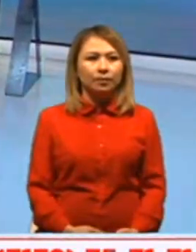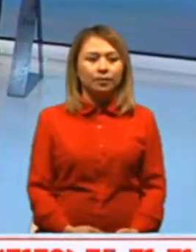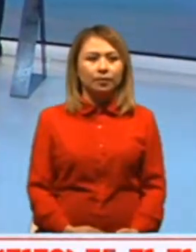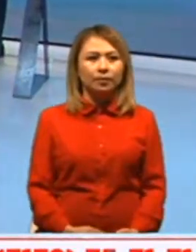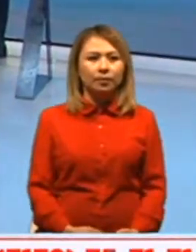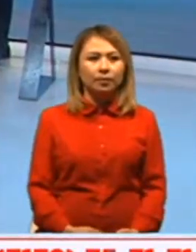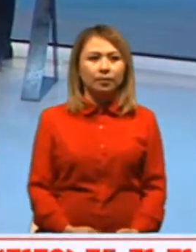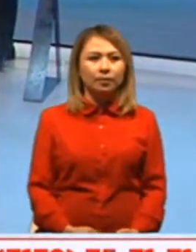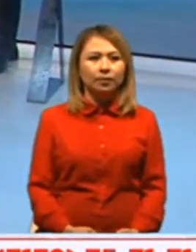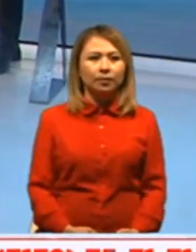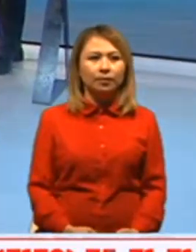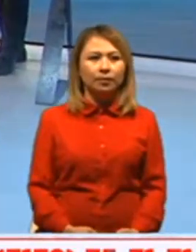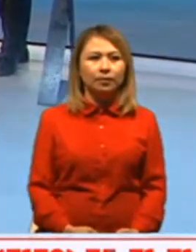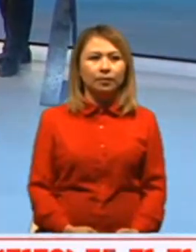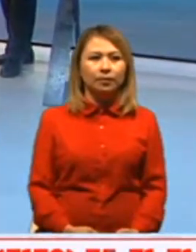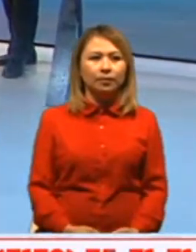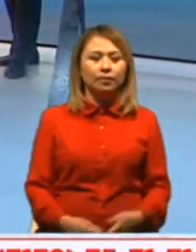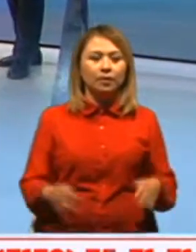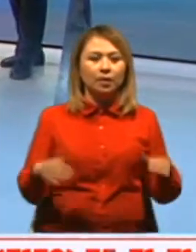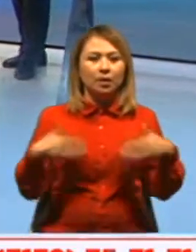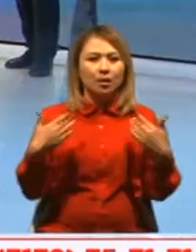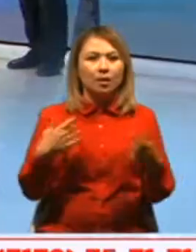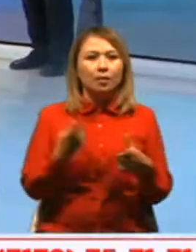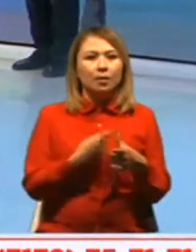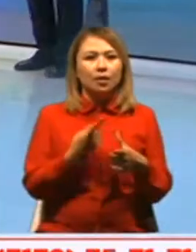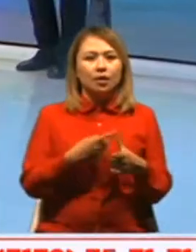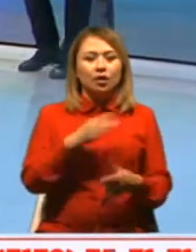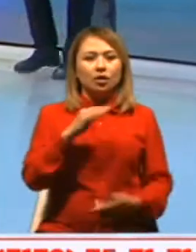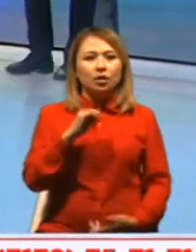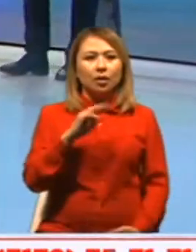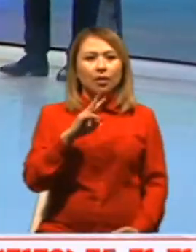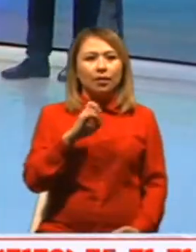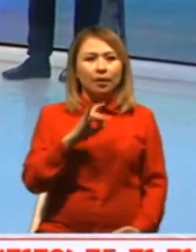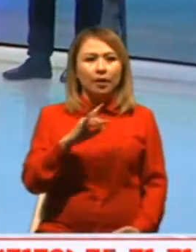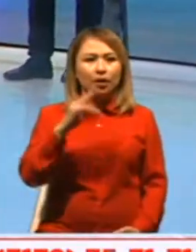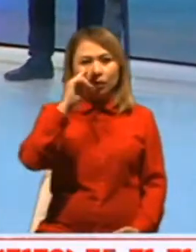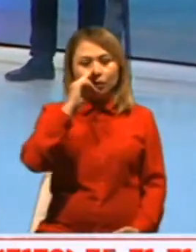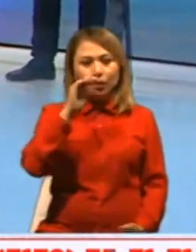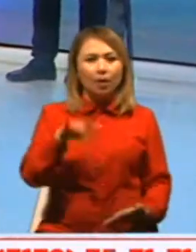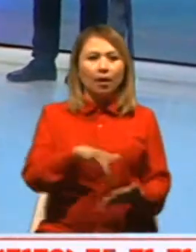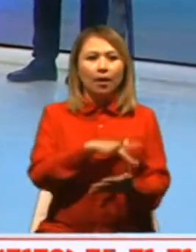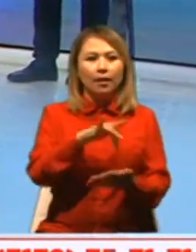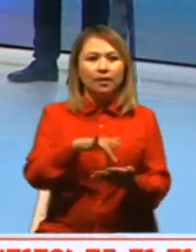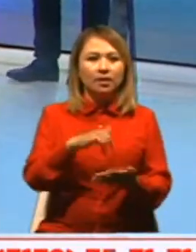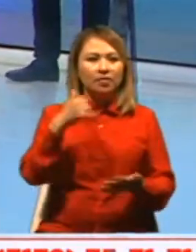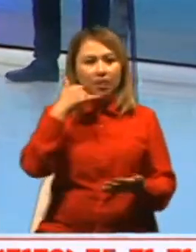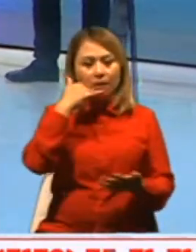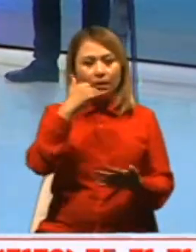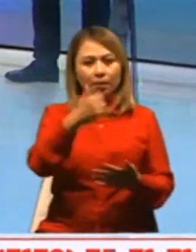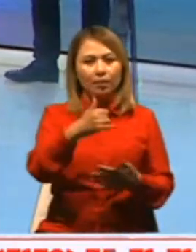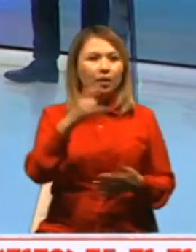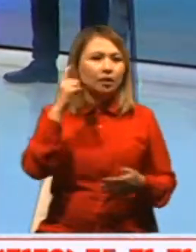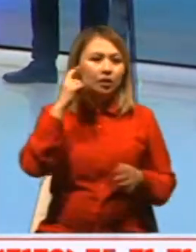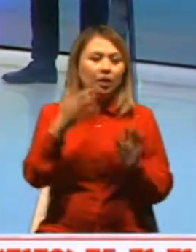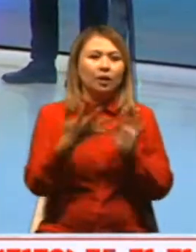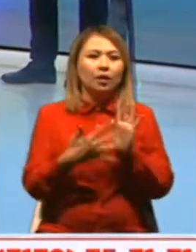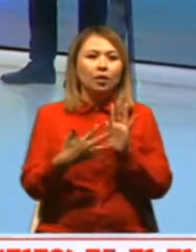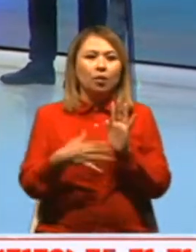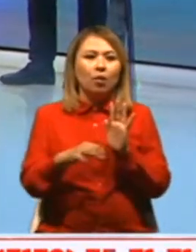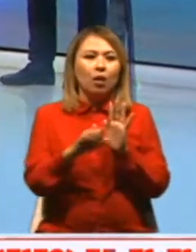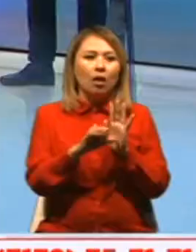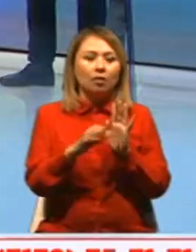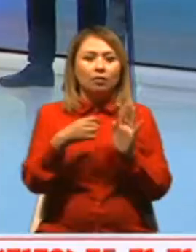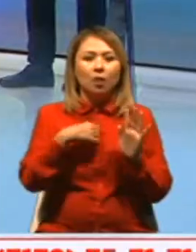айта беріңіз. Я? Мен есімім Жанар, Шымкент қаласынан хабарластырмын. Жасым 56-да, мен